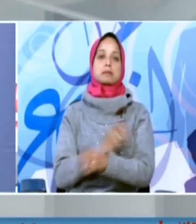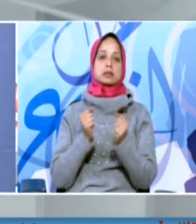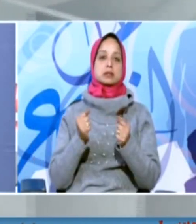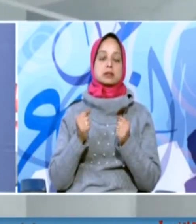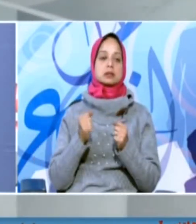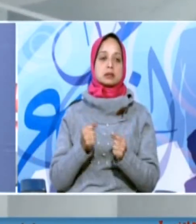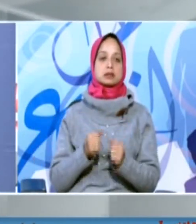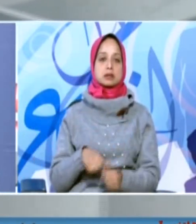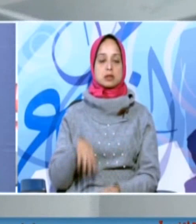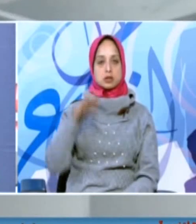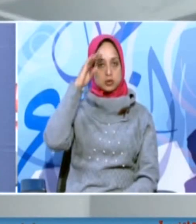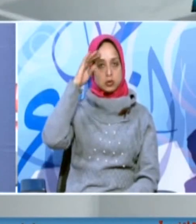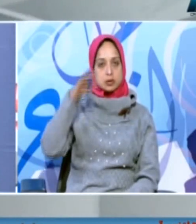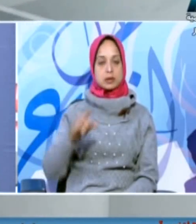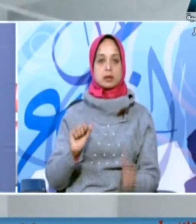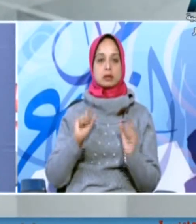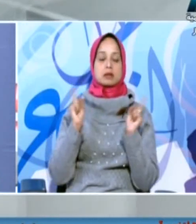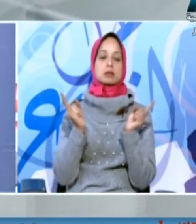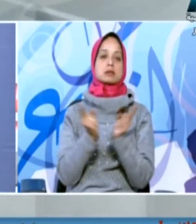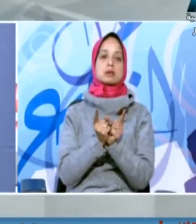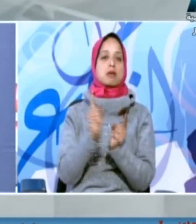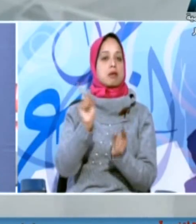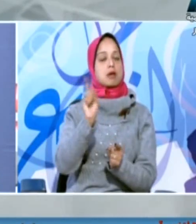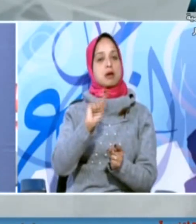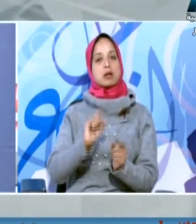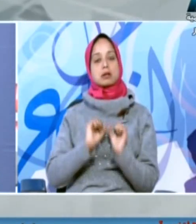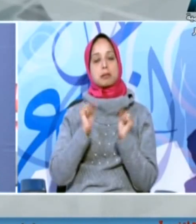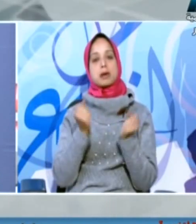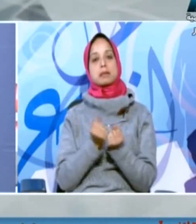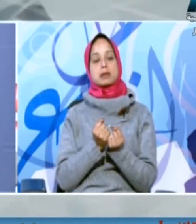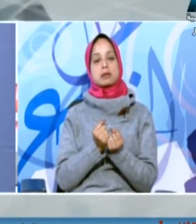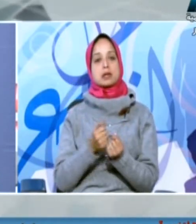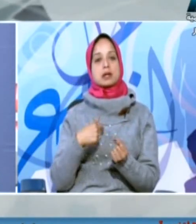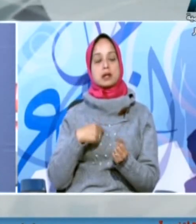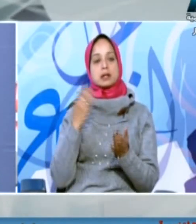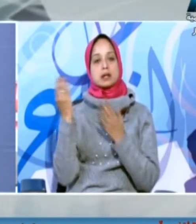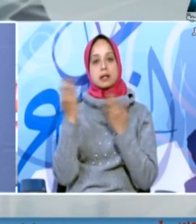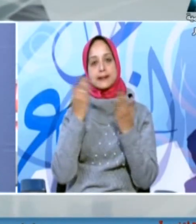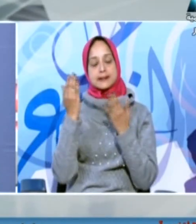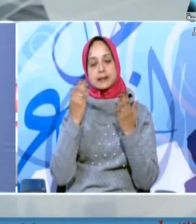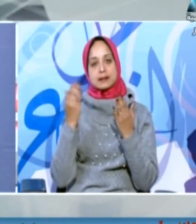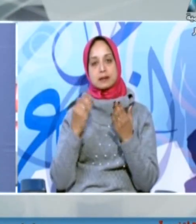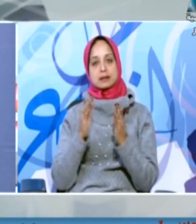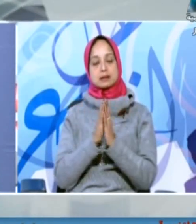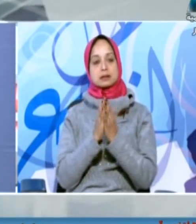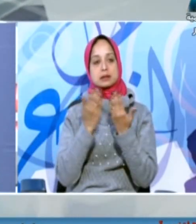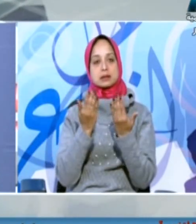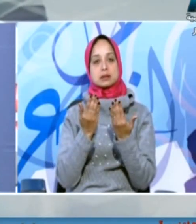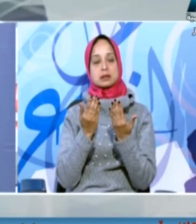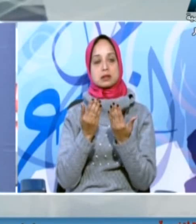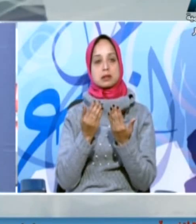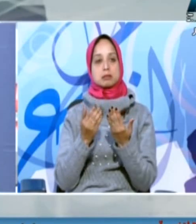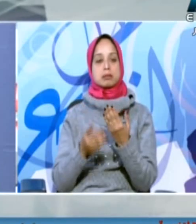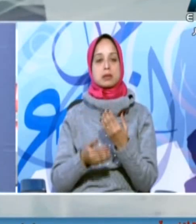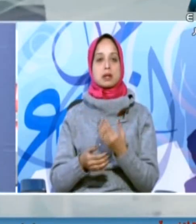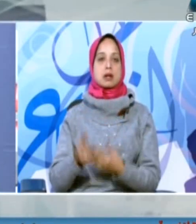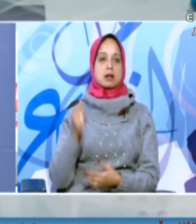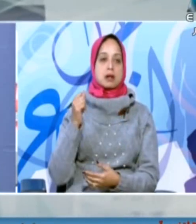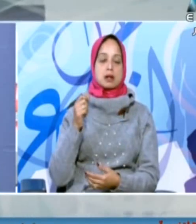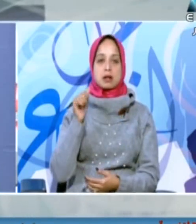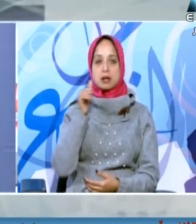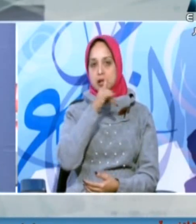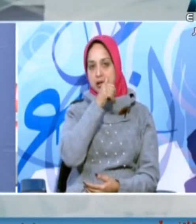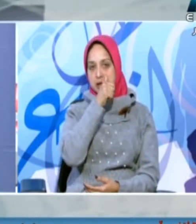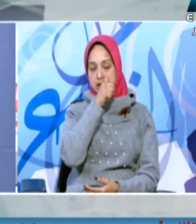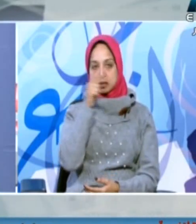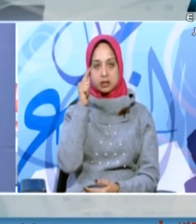أمرك، بس ما تختصرش حاجة وركز معانا. طب دلوقتي انا اذاكر عادي من الكتاب القديم دوت ولا ايه؟ الكتاب القديم ده محمود